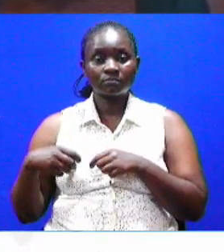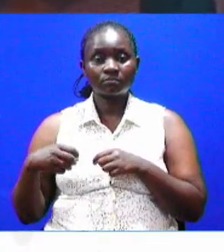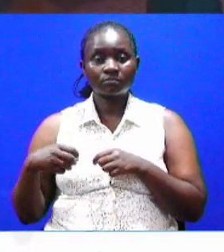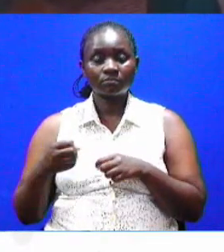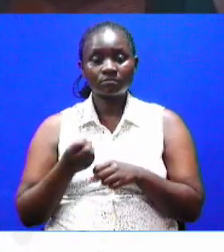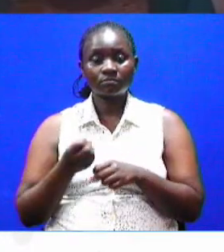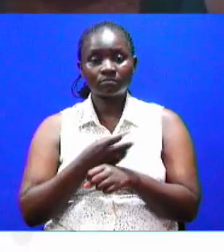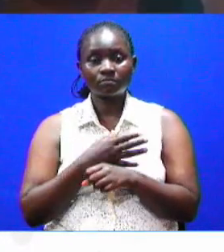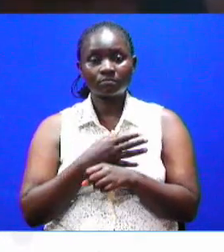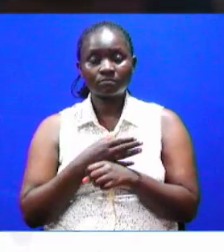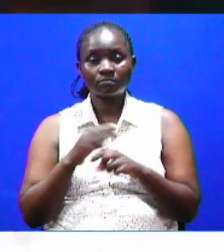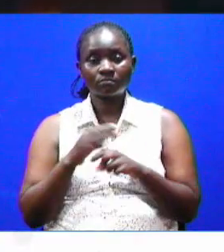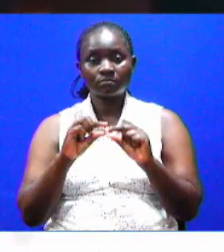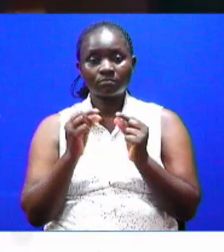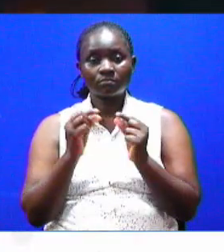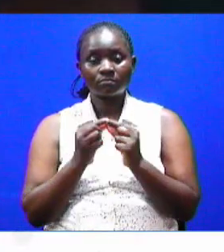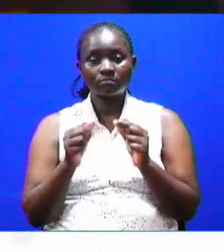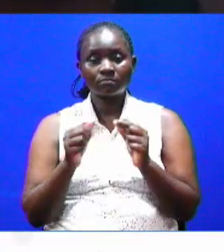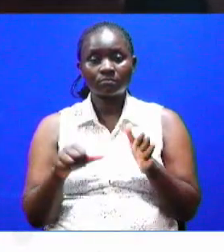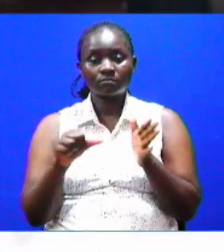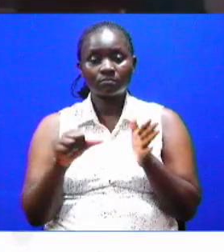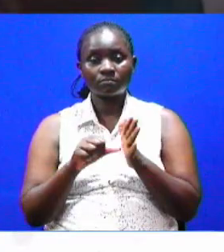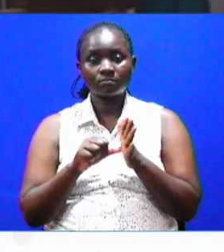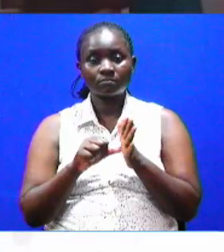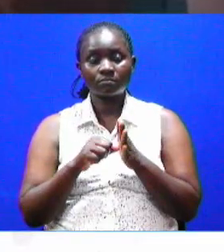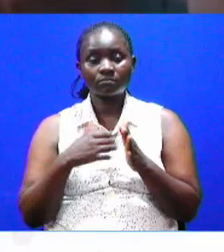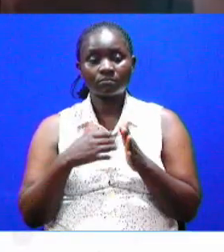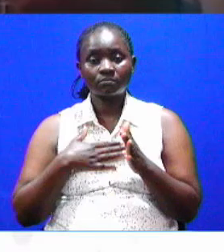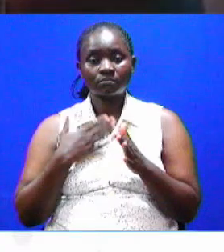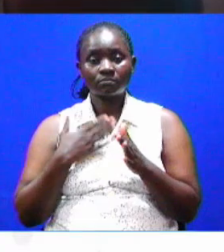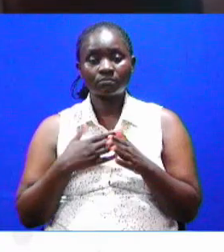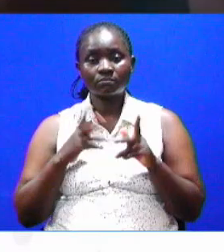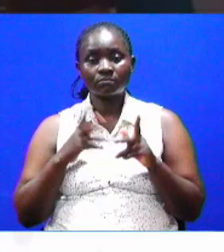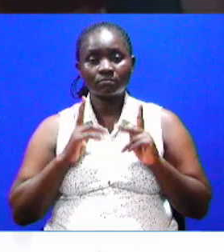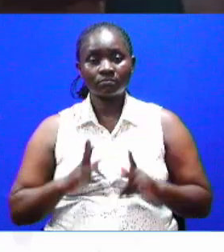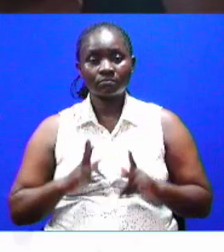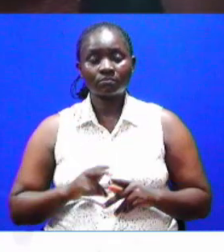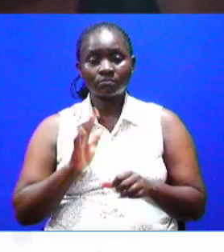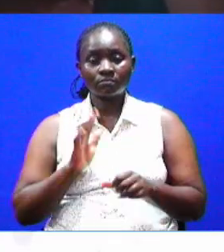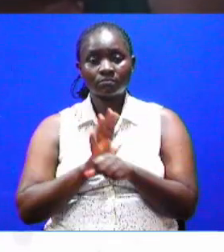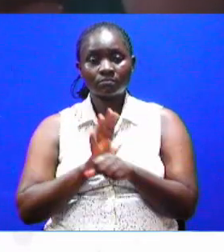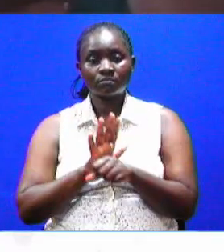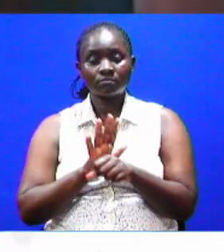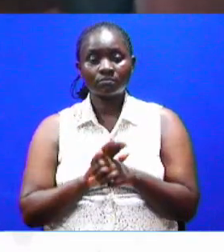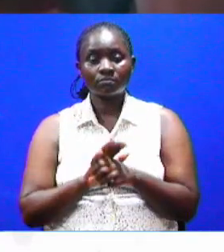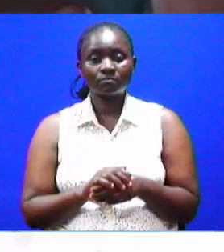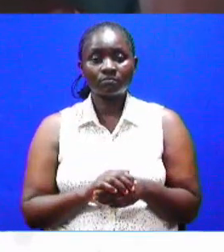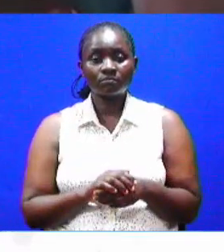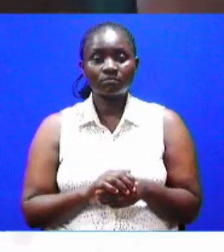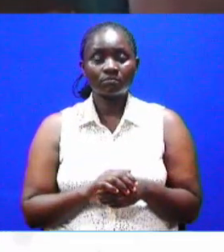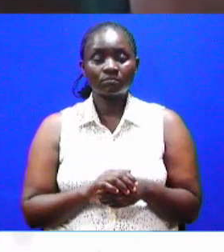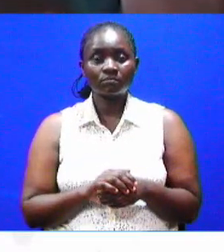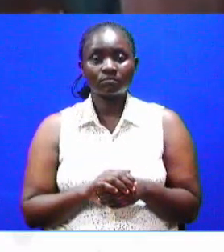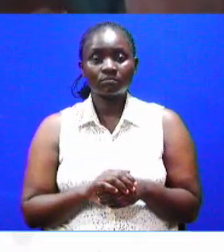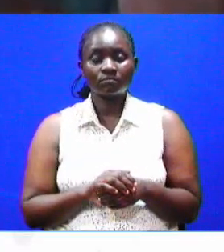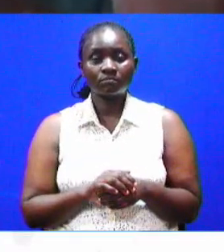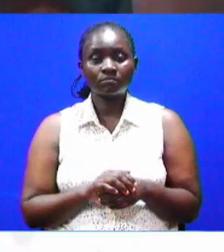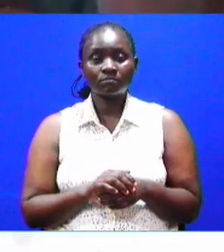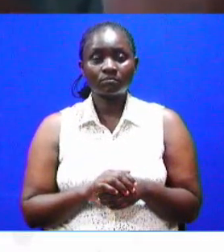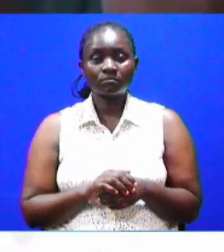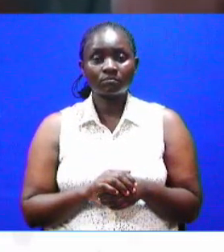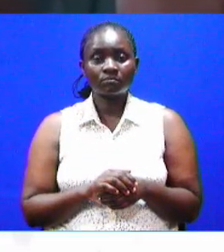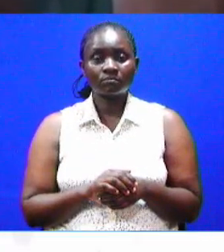general zabantu ba mintungo batebya mweto kesa asobonge urwali buno bwabo sekaro bwakire elinde monyale mo